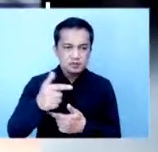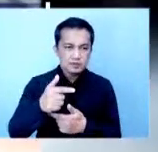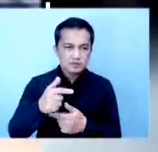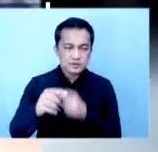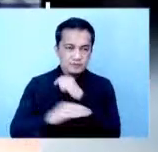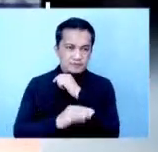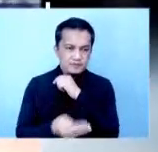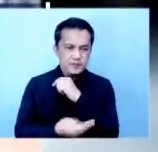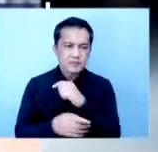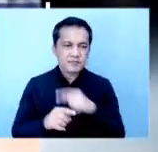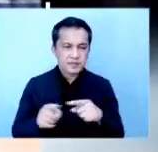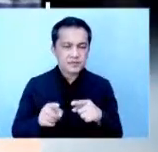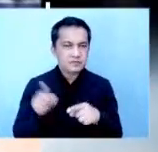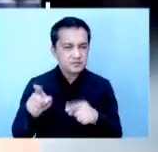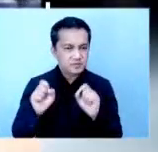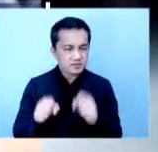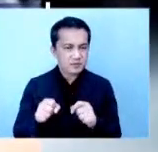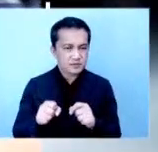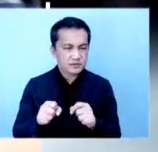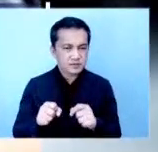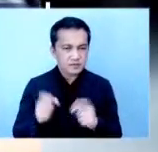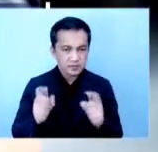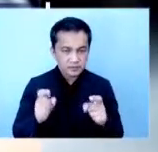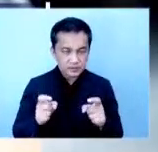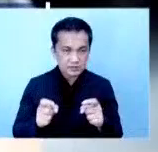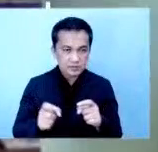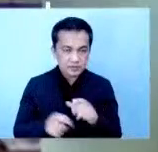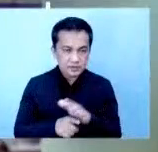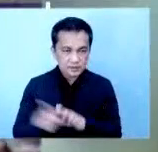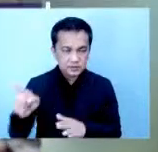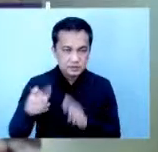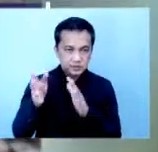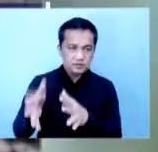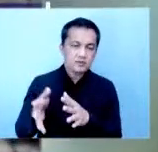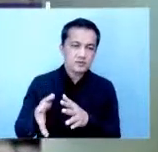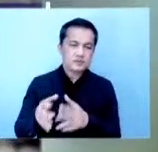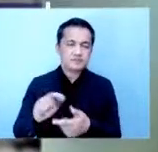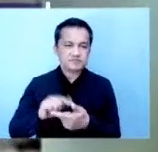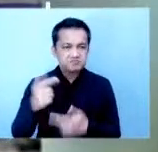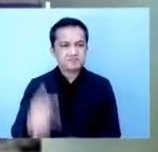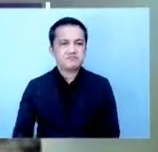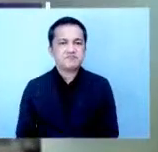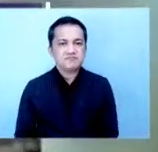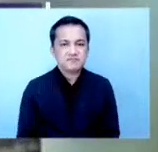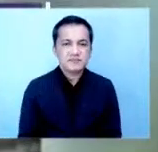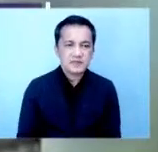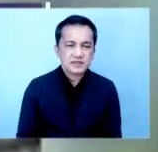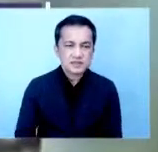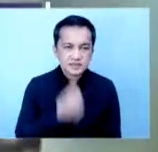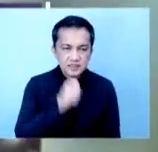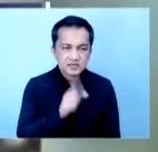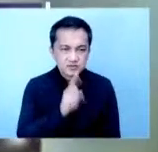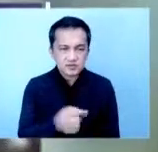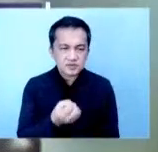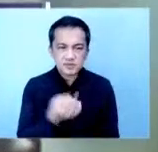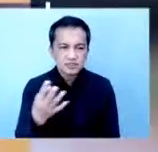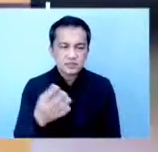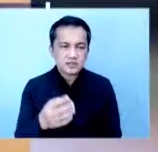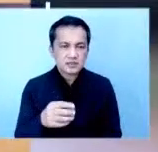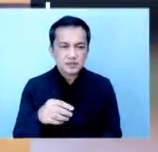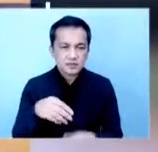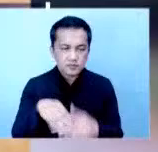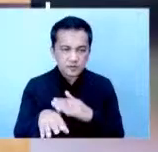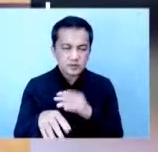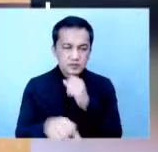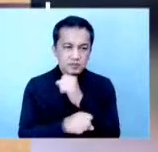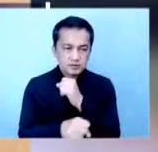pero dahil sa posibleng pagmamadaling makatakas, naiwan din ang mga ito. Hindi patiyak kung ilan ang mga nanloob sa mall, pero